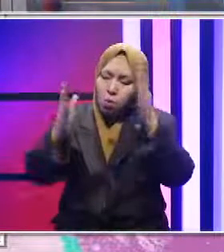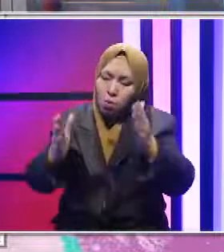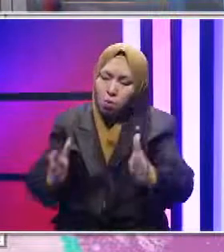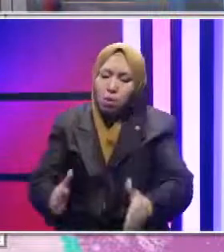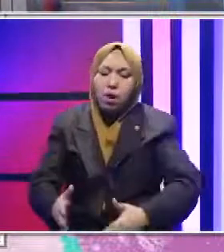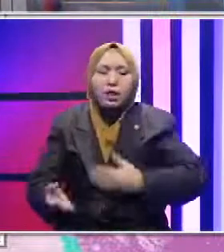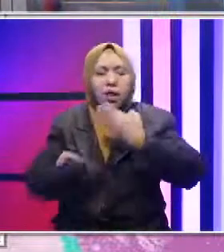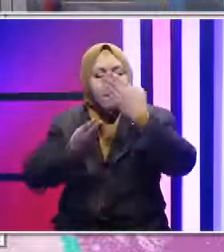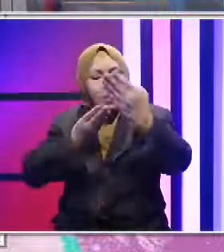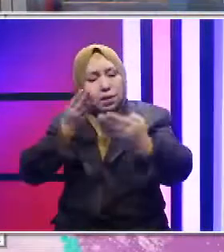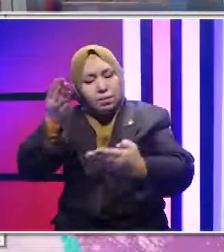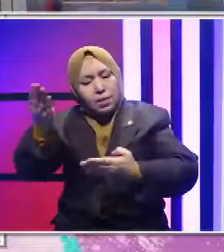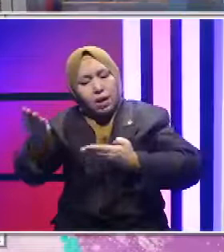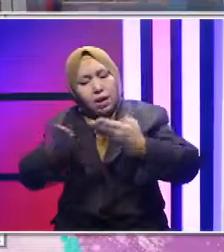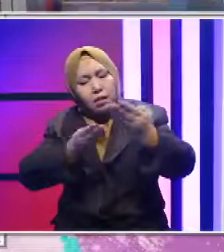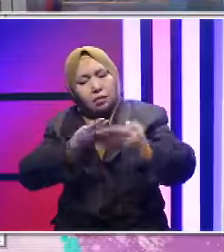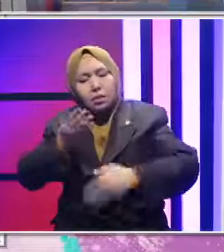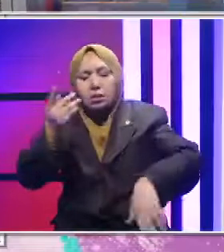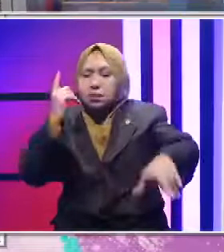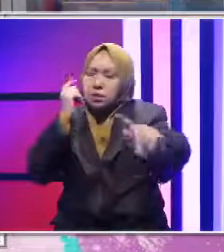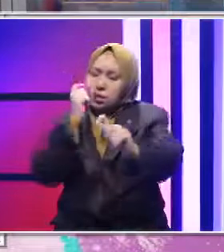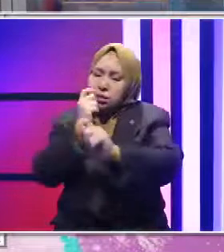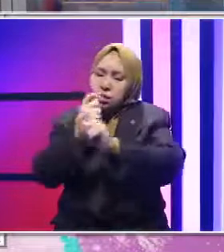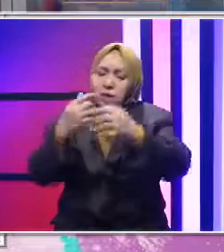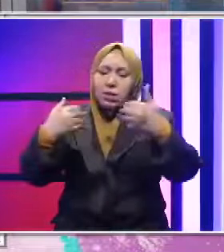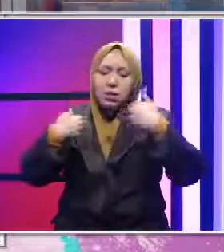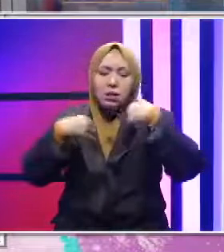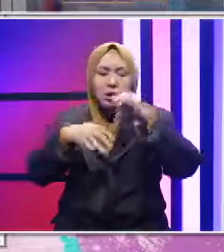الأبرار لفي نعيم